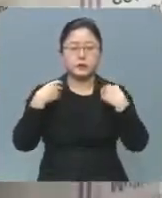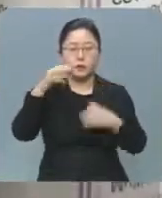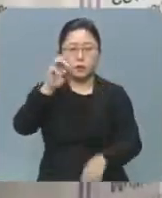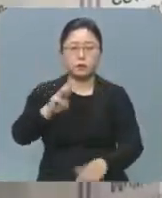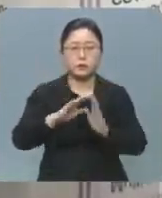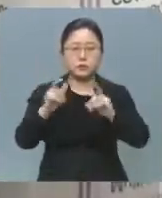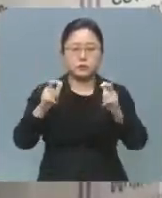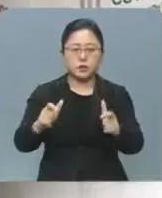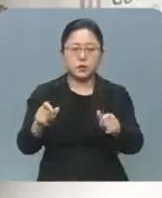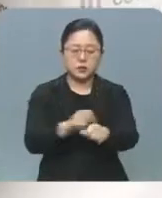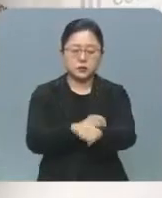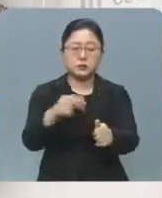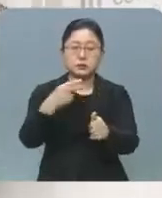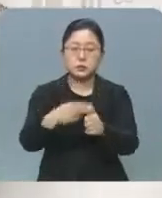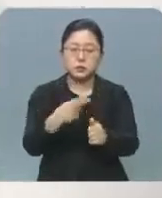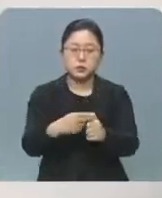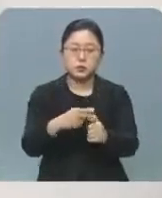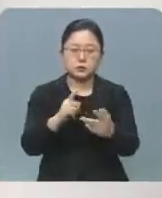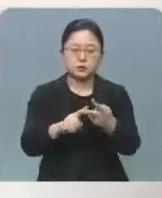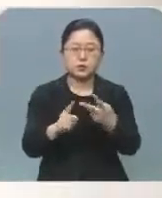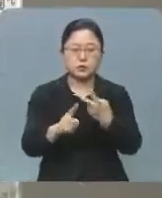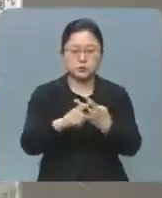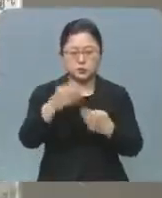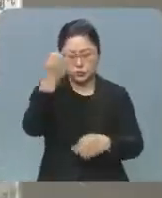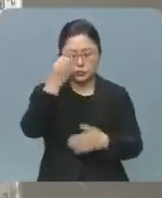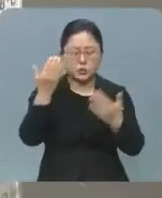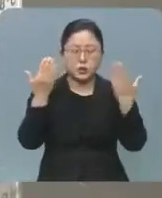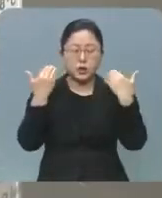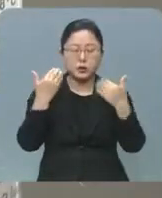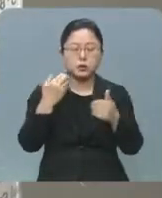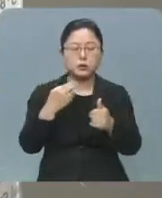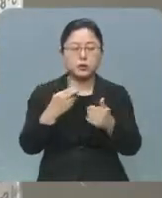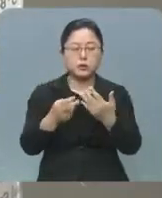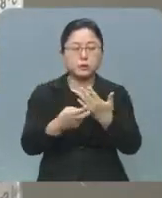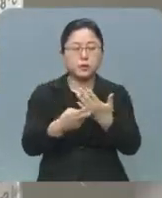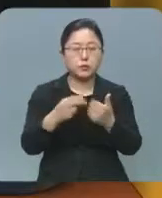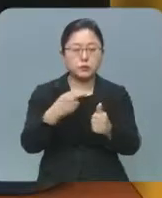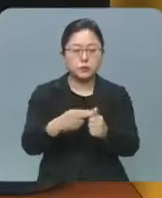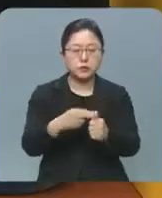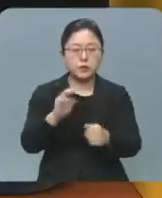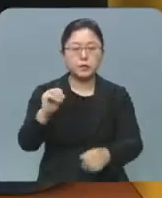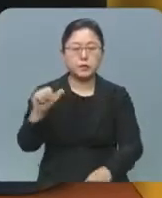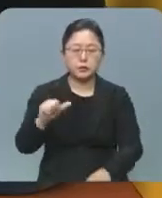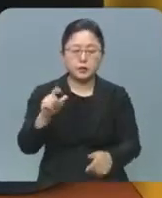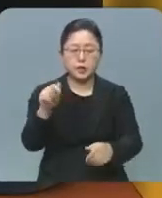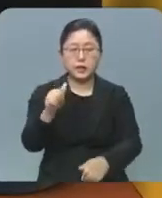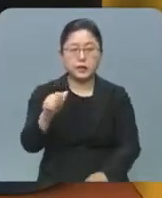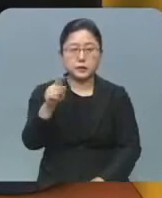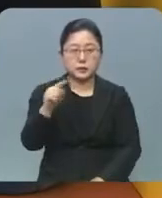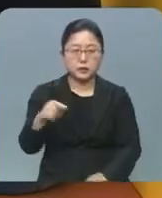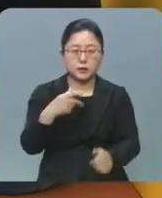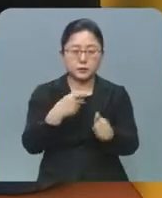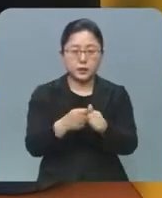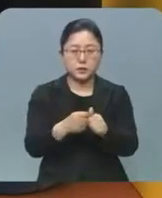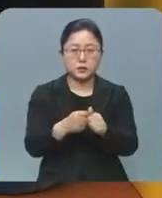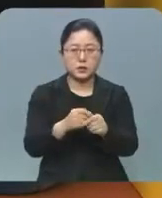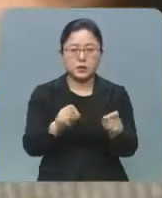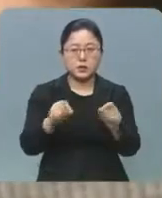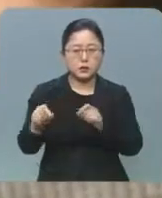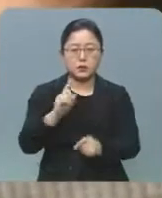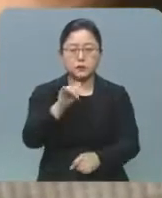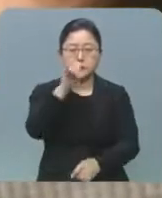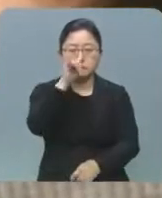광주와 전남 지역의 특수교육교사와 초중고 보건교사 등 4만 5천여 명을 대상으로 한 아스트라제네카 백신 접종을 잠정